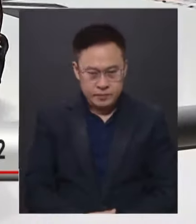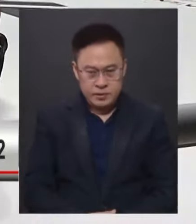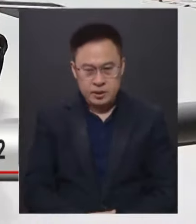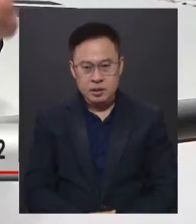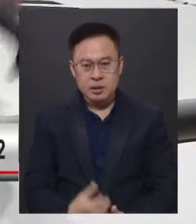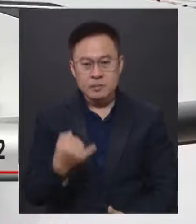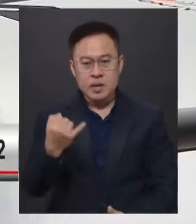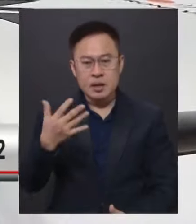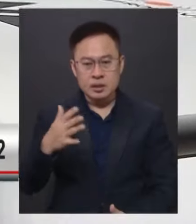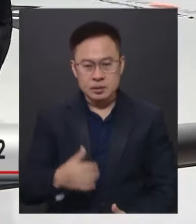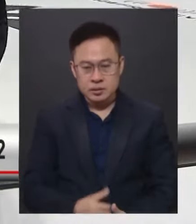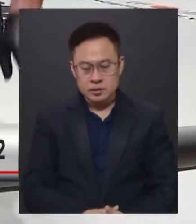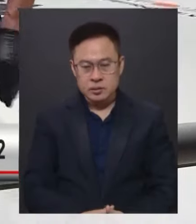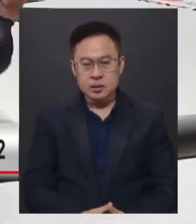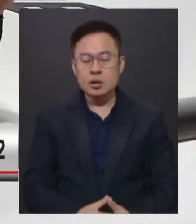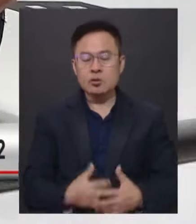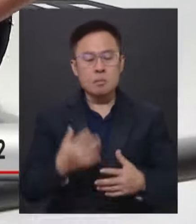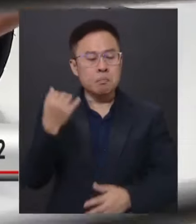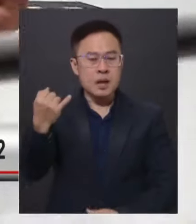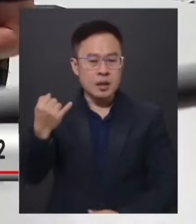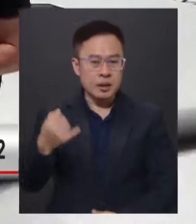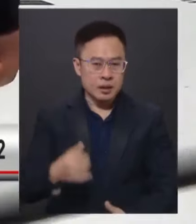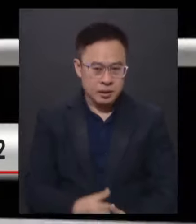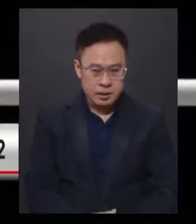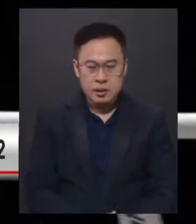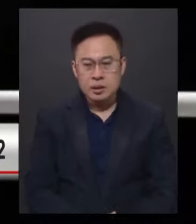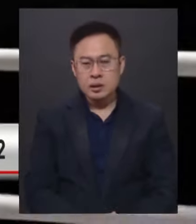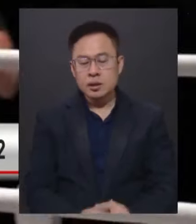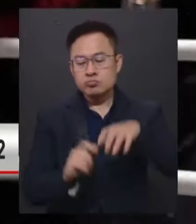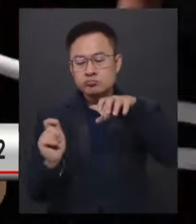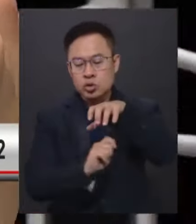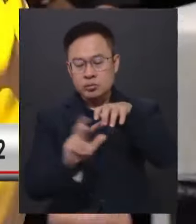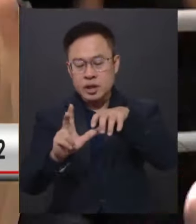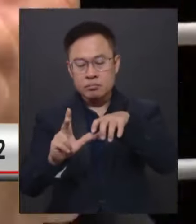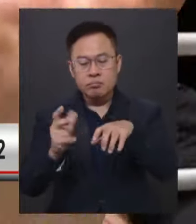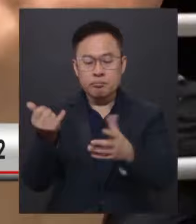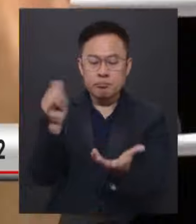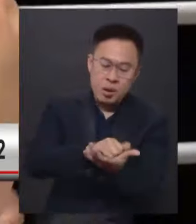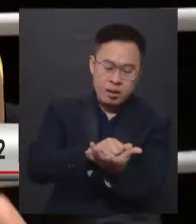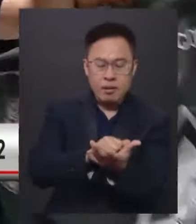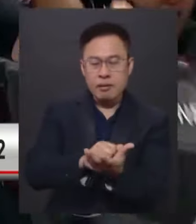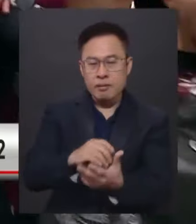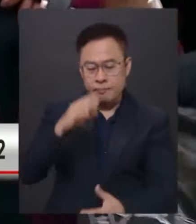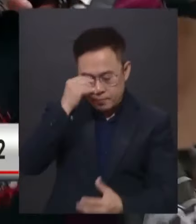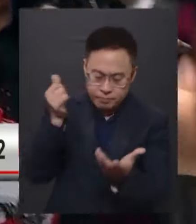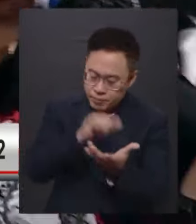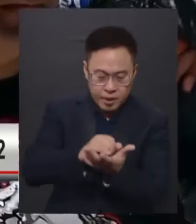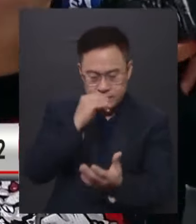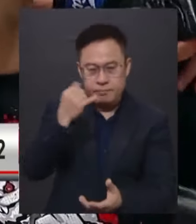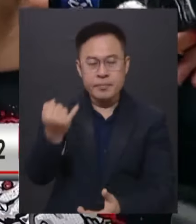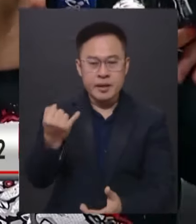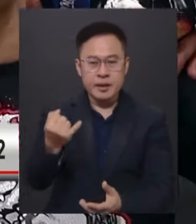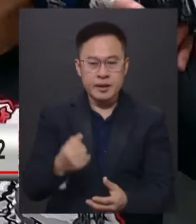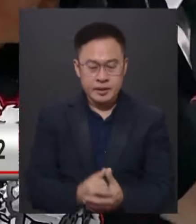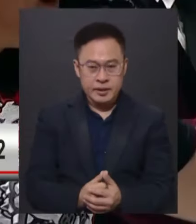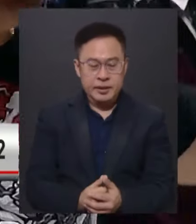ำคัญไงก็เลยทำให้สุดท้ายก็สู้ไม่ไหวนะคะก็น็อกไปในยกที่3ค่ะทีนี้ค่ะขยับมาดูทางด้านคู่เอ